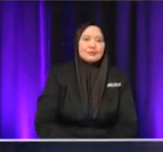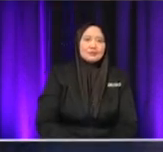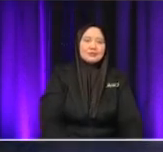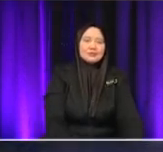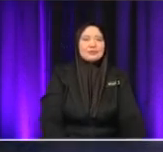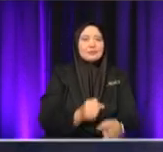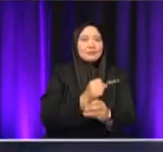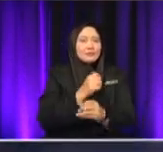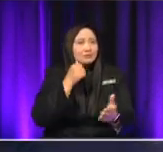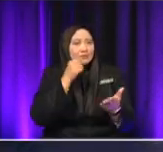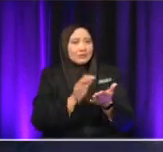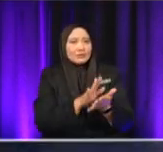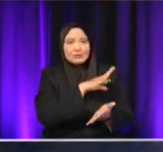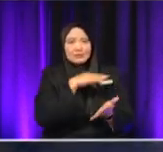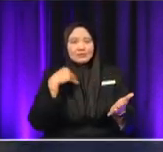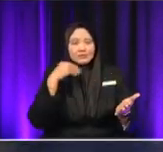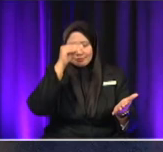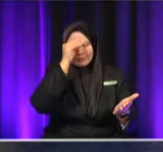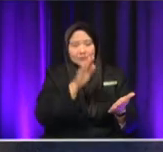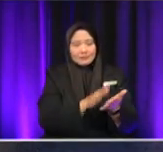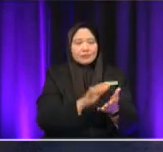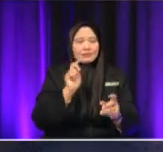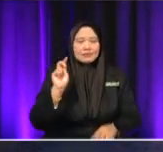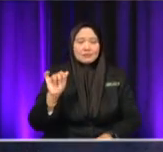perasaan cinta dalam keluarga